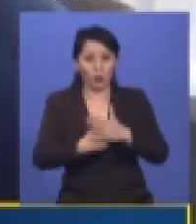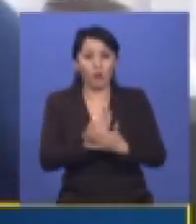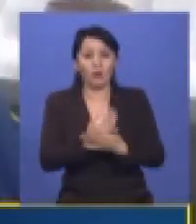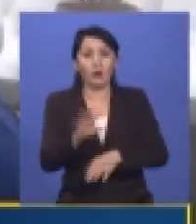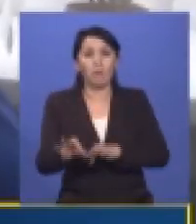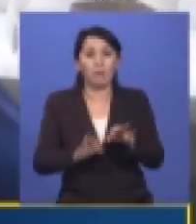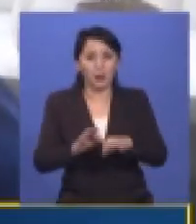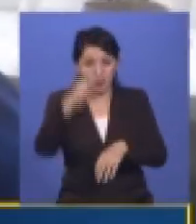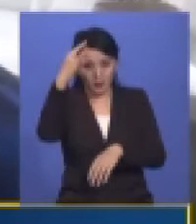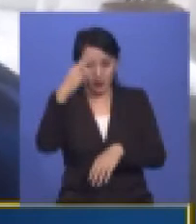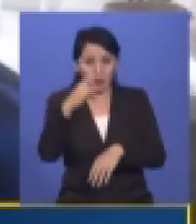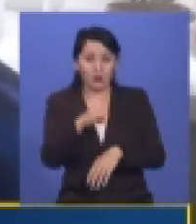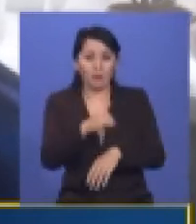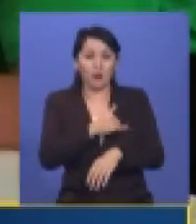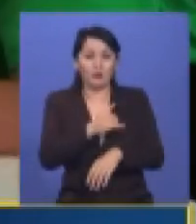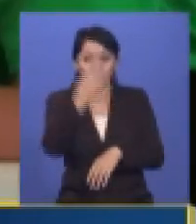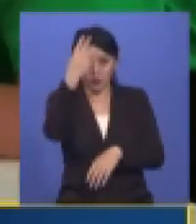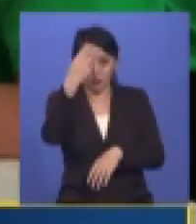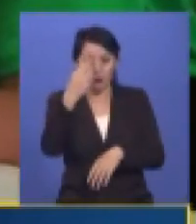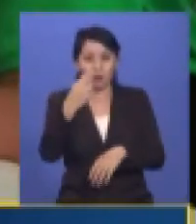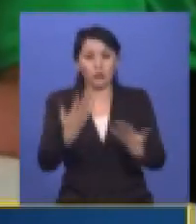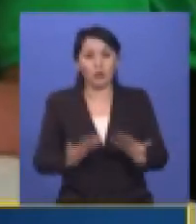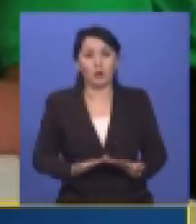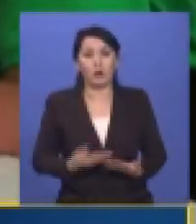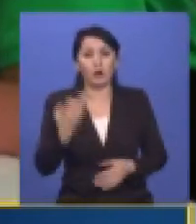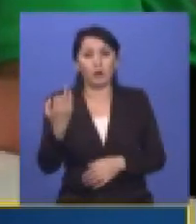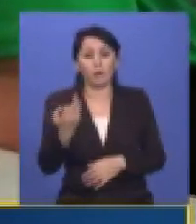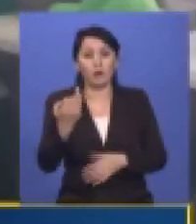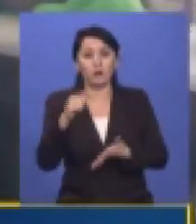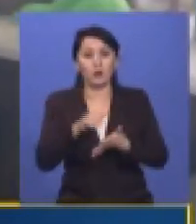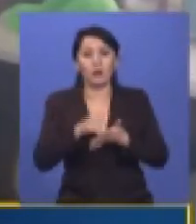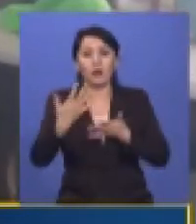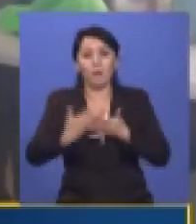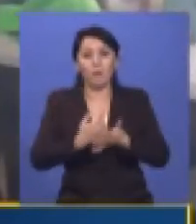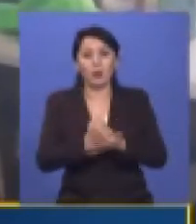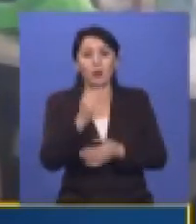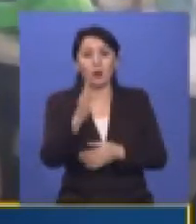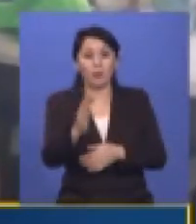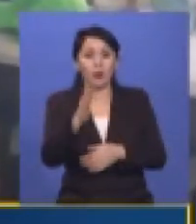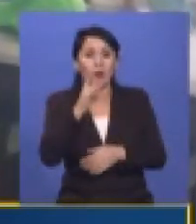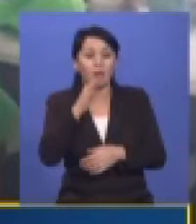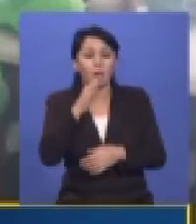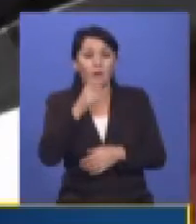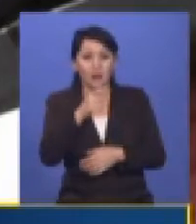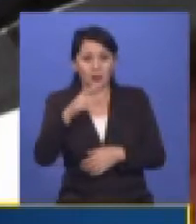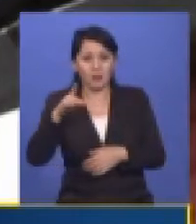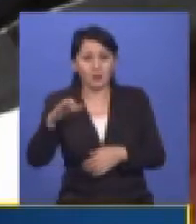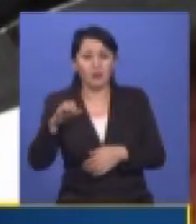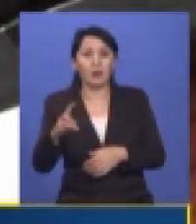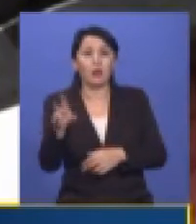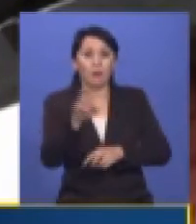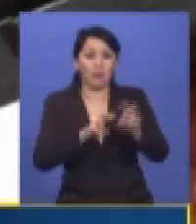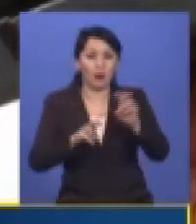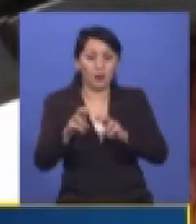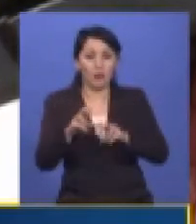жобалар, қазақстандықтардың мәдениеті, салт-дәстүрлері мен тұрмысы туралы қызықты деректер жинайды. Болашақта бұл деректер эссе және басқа да зерттеу